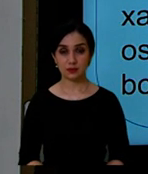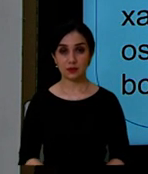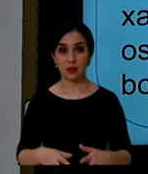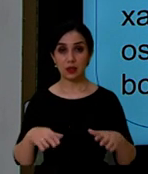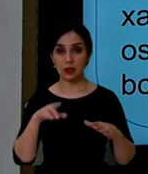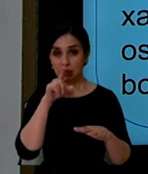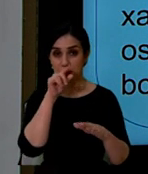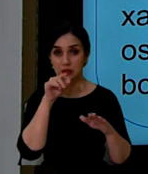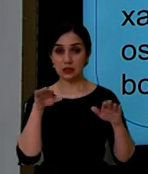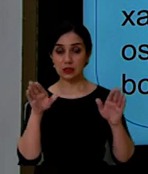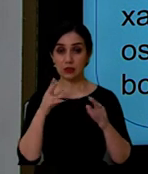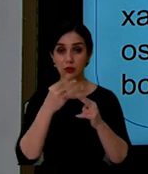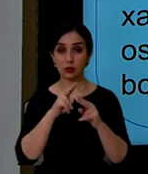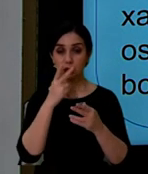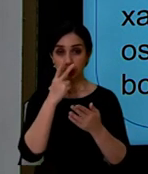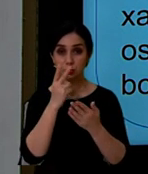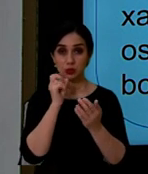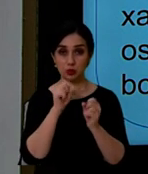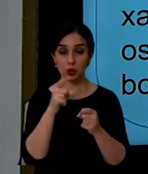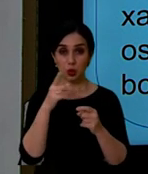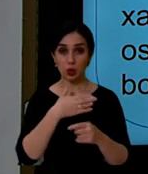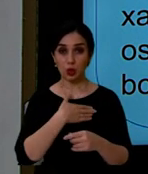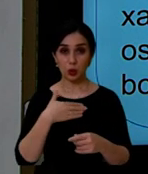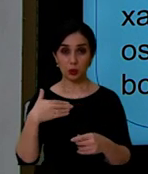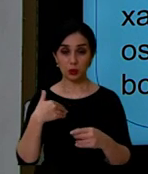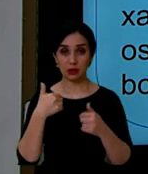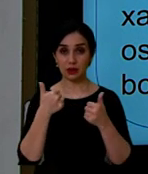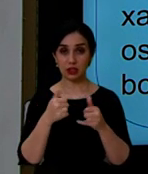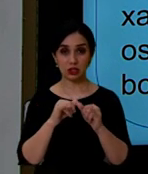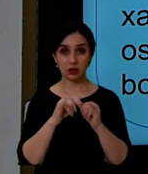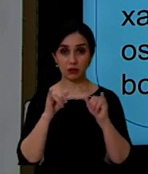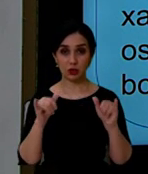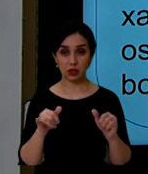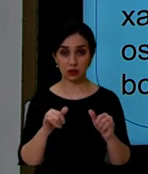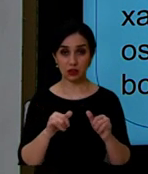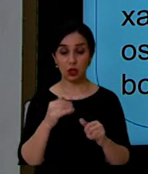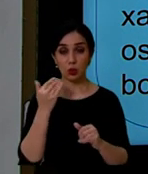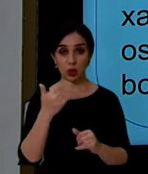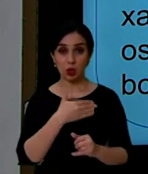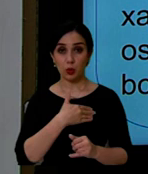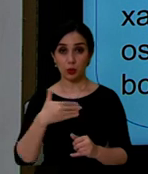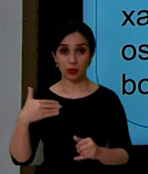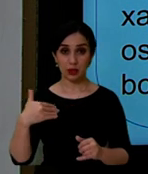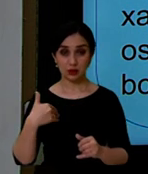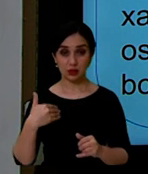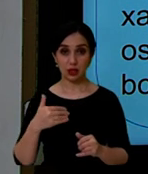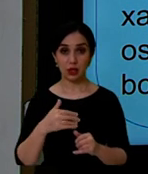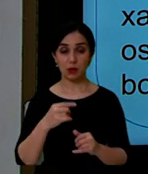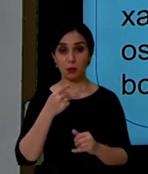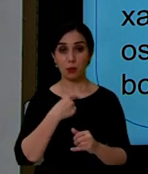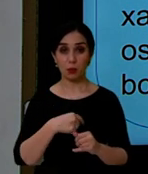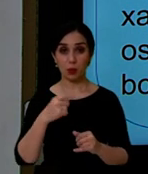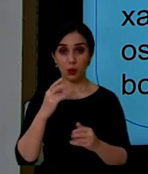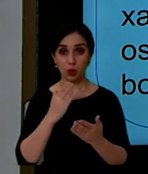Qushlar sinfiga keladigan bo'lsak, ularning o'pkasi yaxshi rivojlangan. Ularning o'pkasida